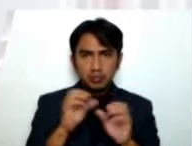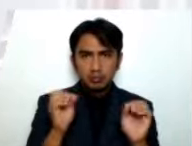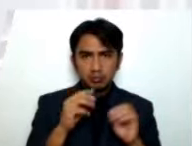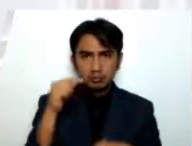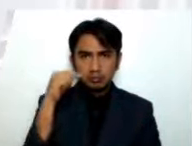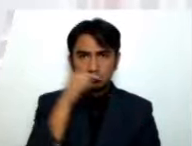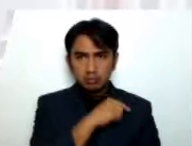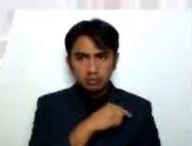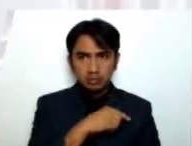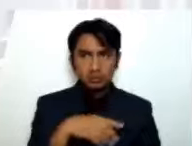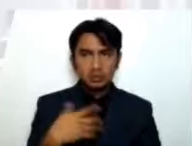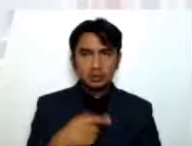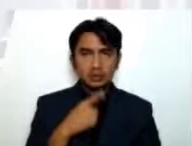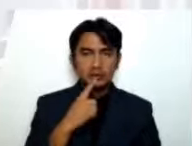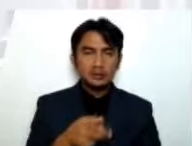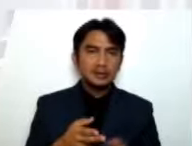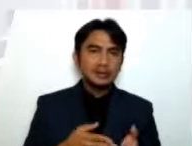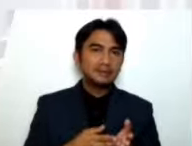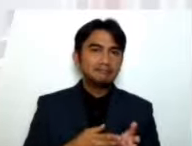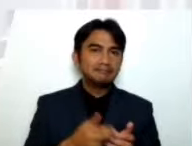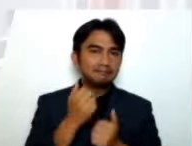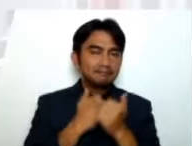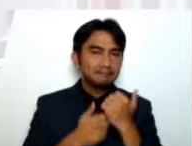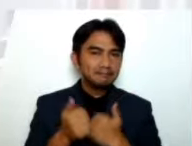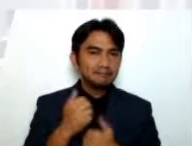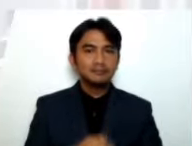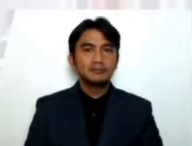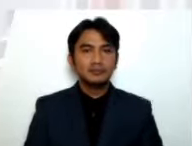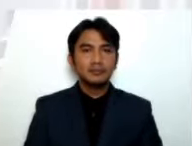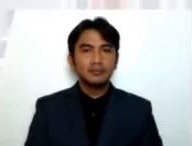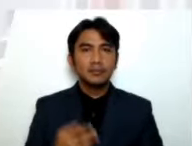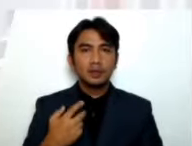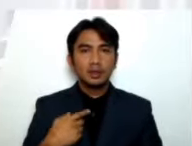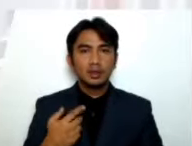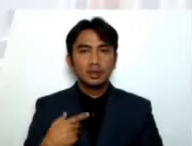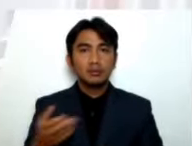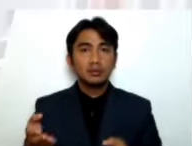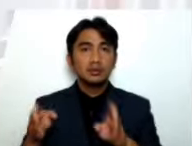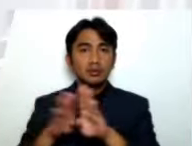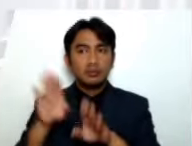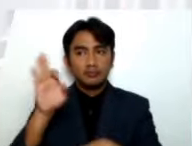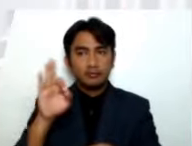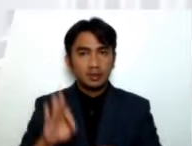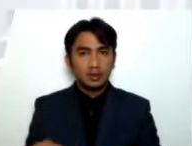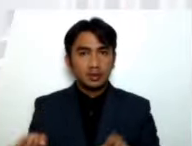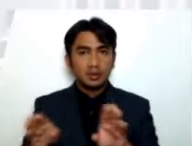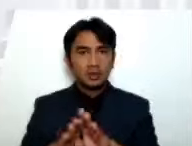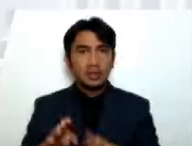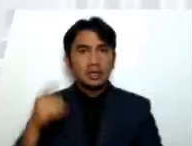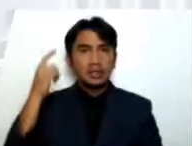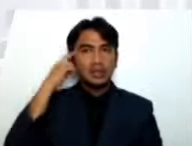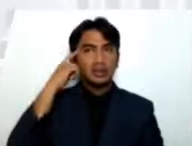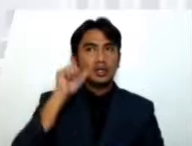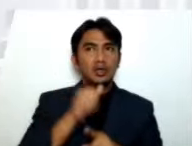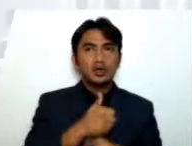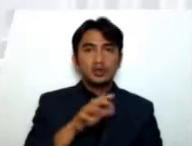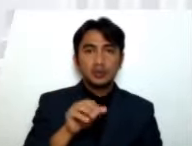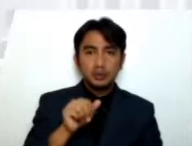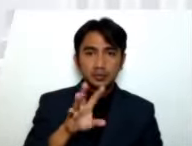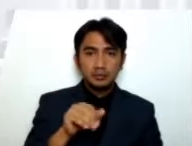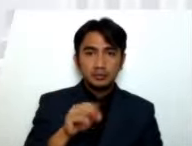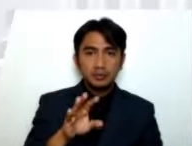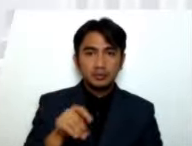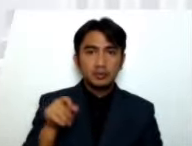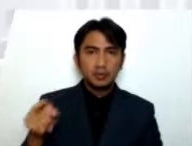honest mistake. Sarado raw ang Kongreso tuwing Biyernes, kaya inakala niyang August 15, Huwebes, ang pagdinig, tulad